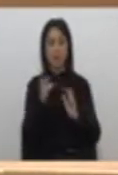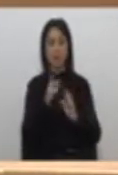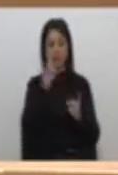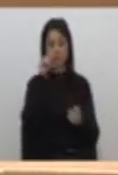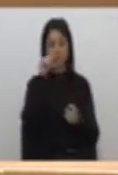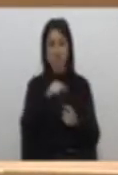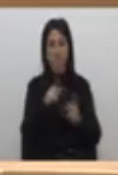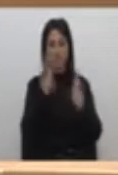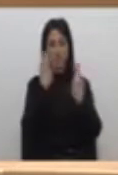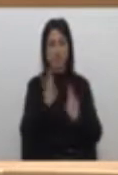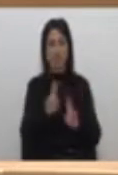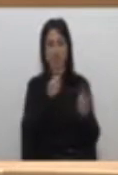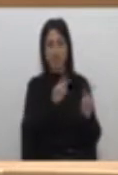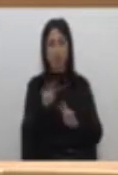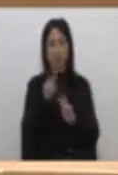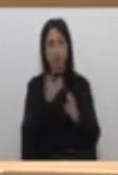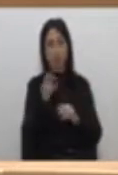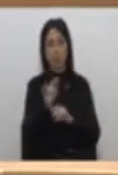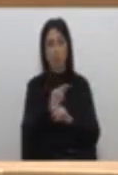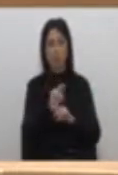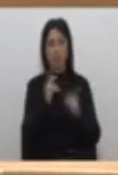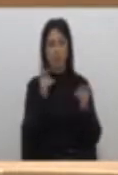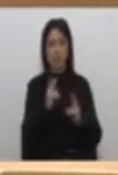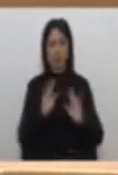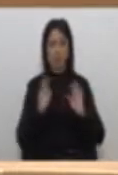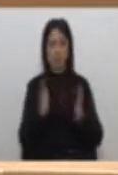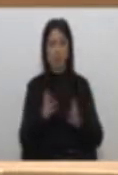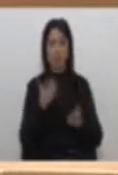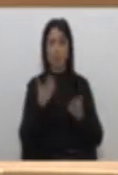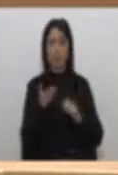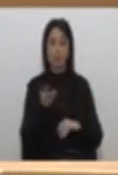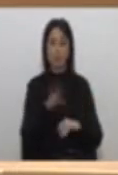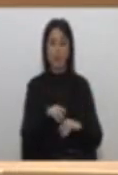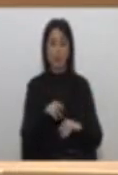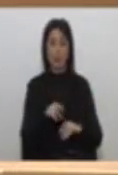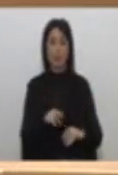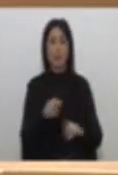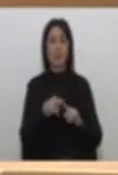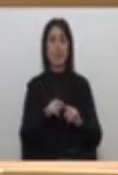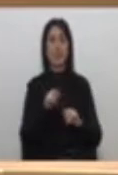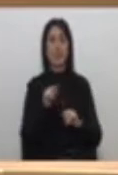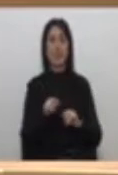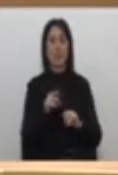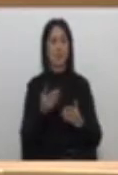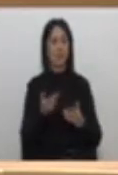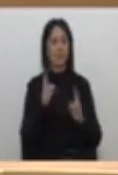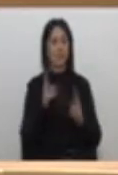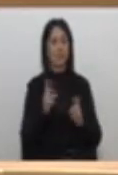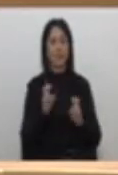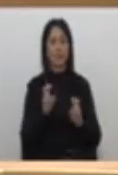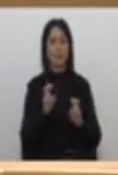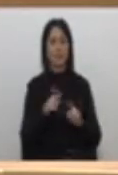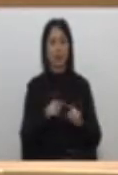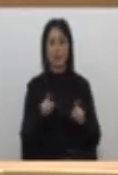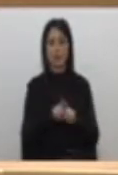შესაბამისი სტანდარტის მონიტორინგი თუ მკურნალობა საჭიროების შემთხვევაში. თუმცა ის, არ ვიცი რა დავარქვა, პარადოქსი